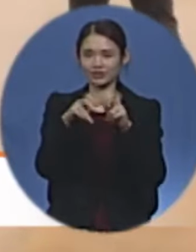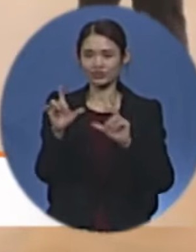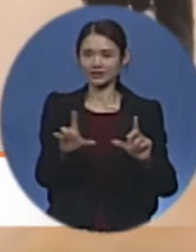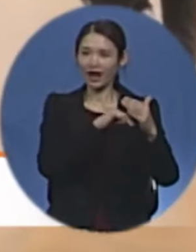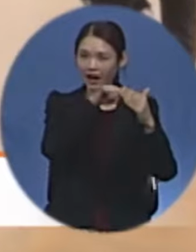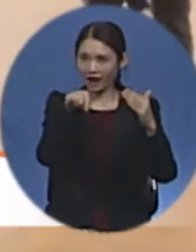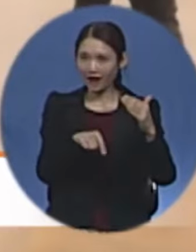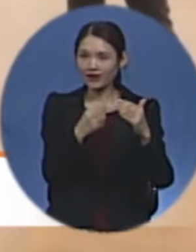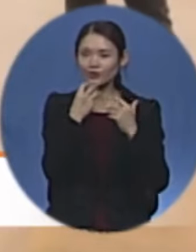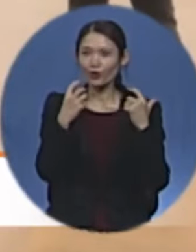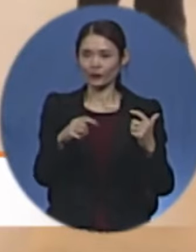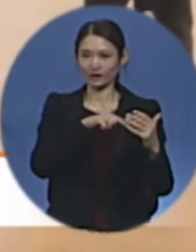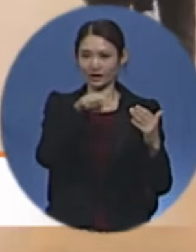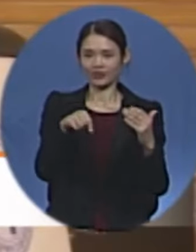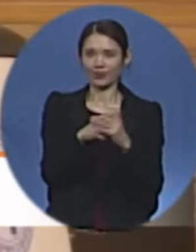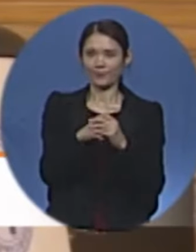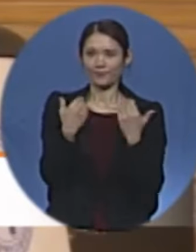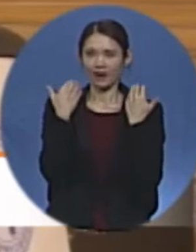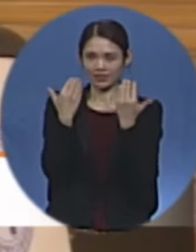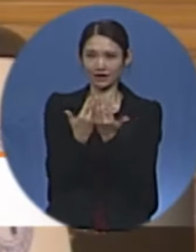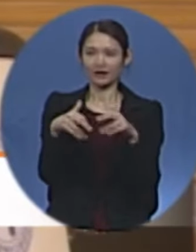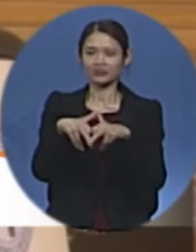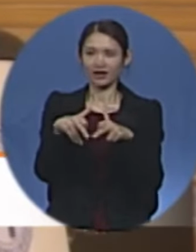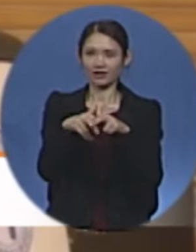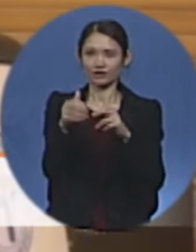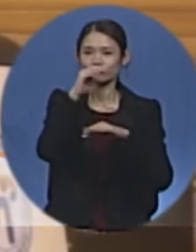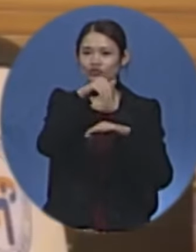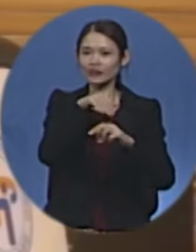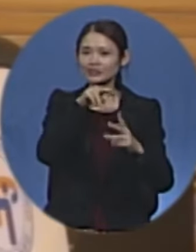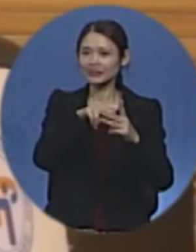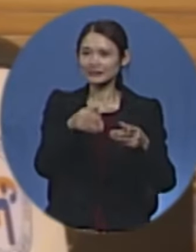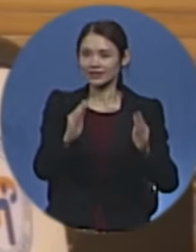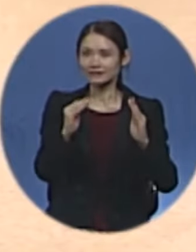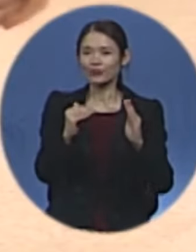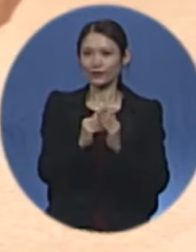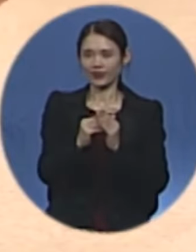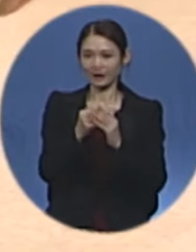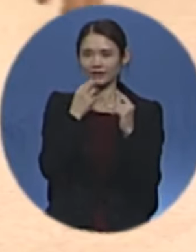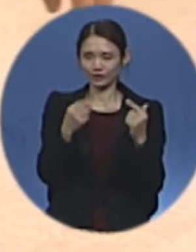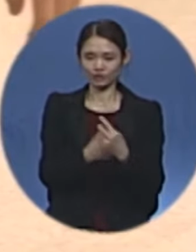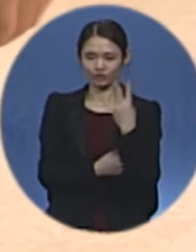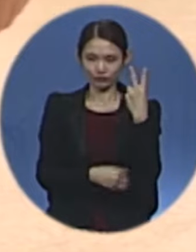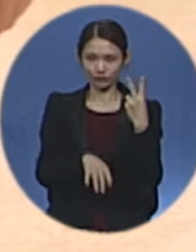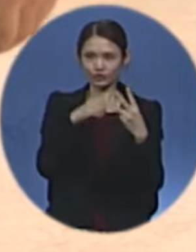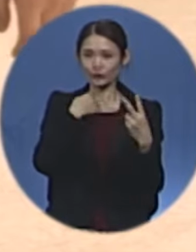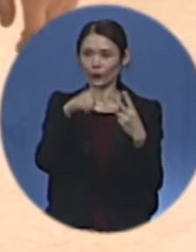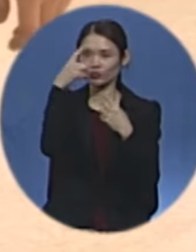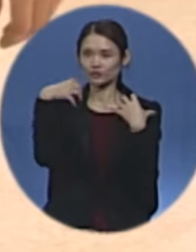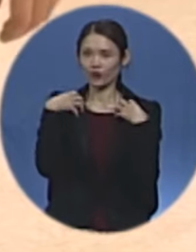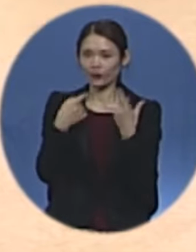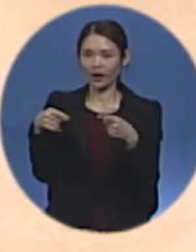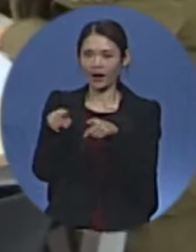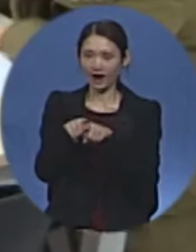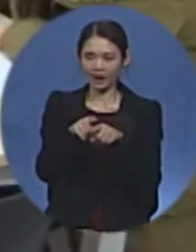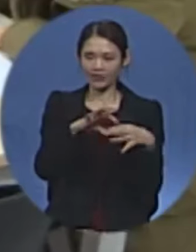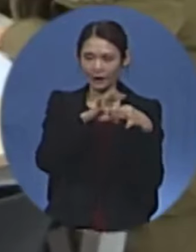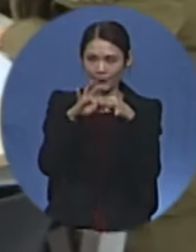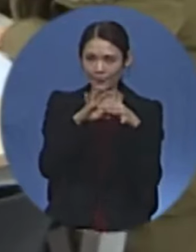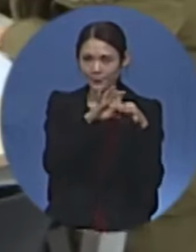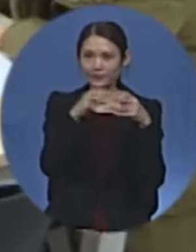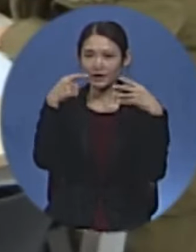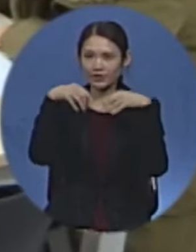경기도에도 발달장애인 훈련센터가 들어섭니다. 경기도가 도교육청 등 관계기관과의 지속적인